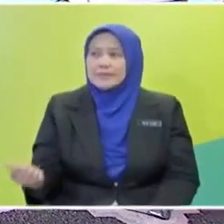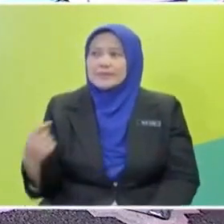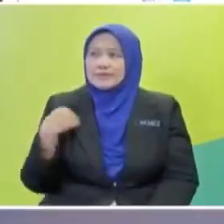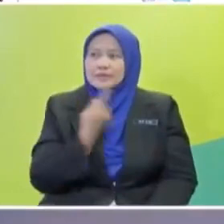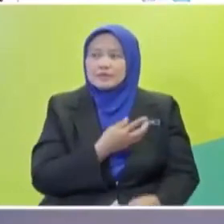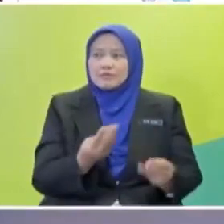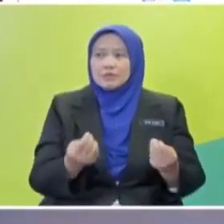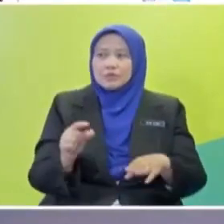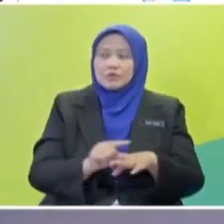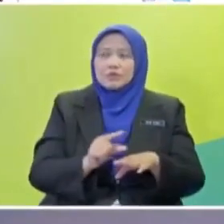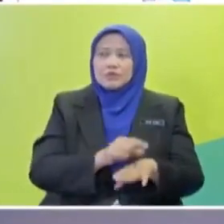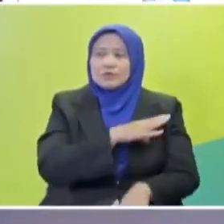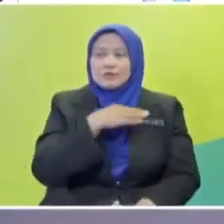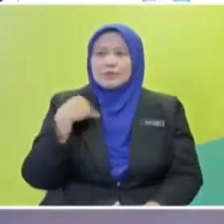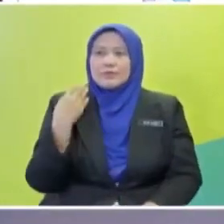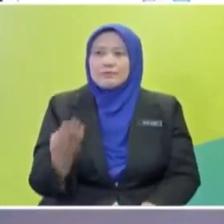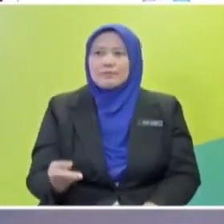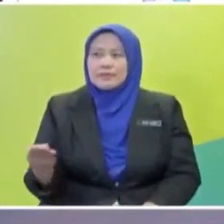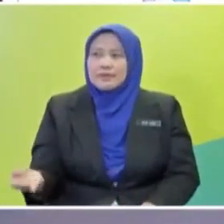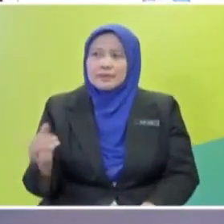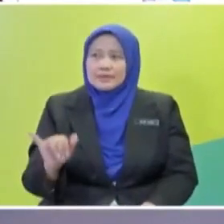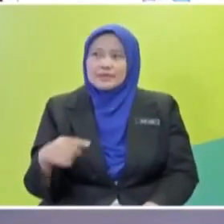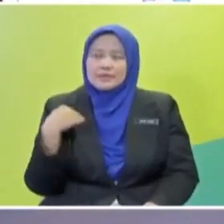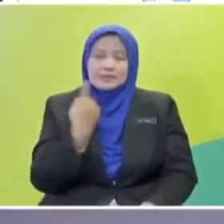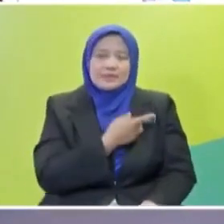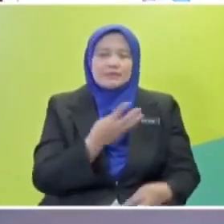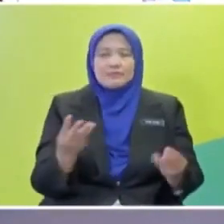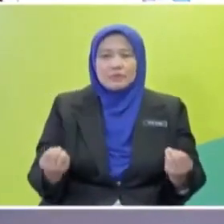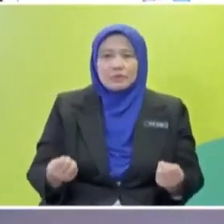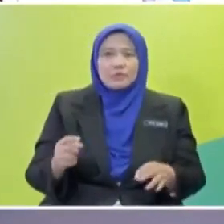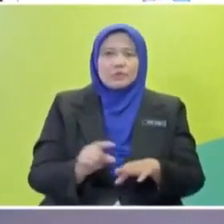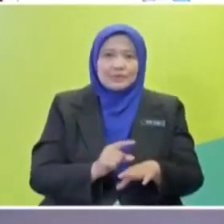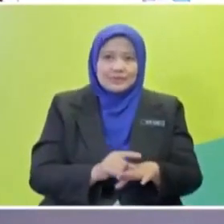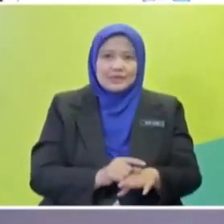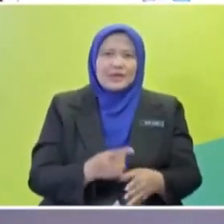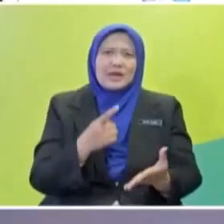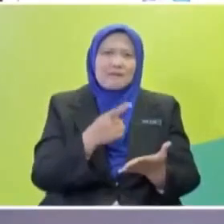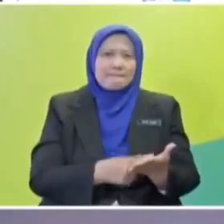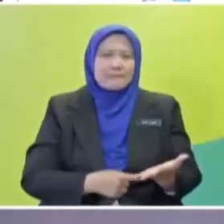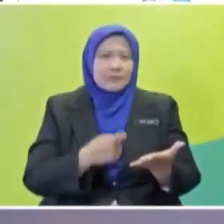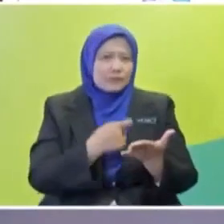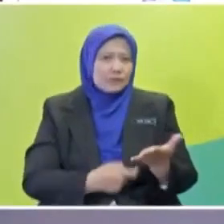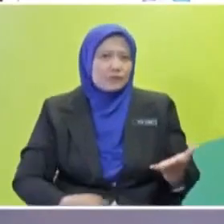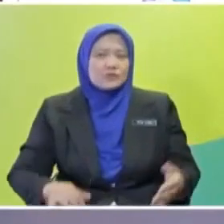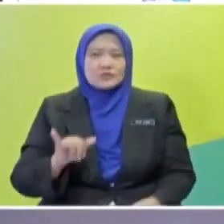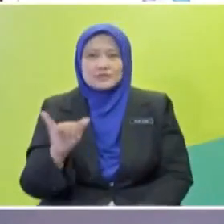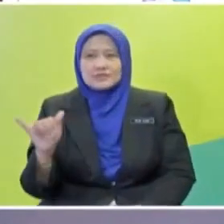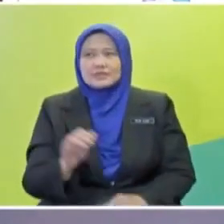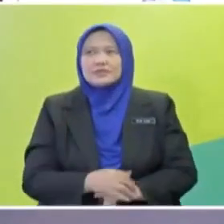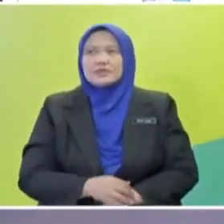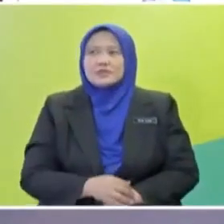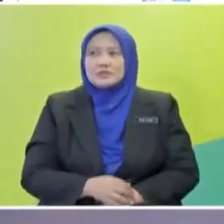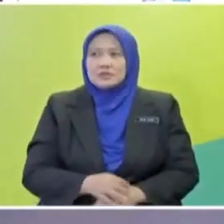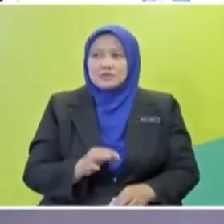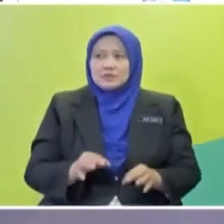apa bahan yang kita perlukan. Bila nak tahu bahan tu, kita kena tahu kos dia berapa. Sebab biasanya kita reka bentuk produk ni adalah